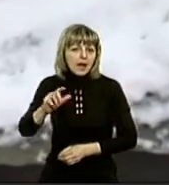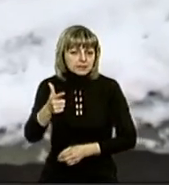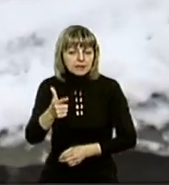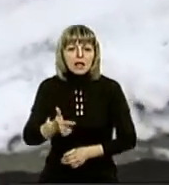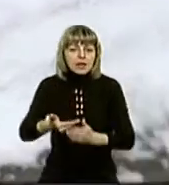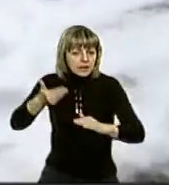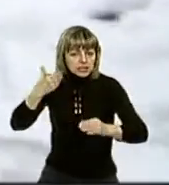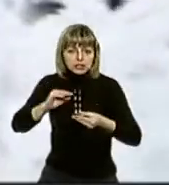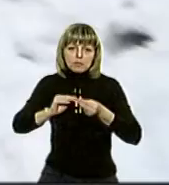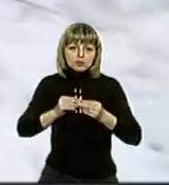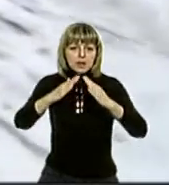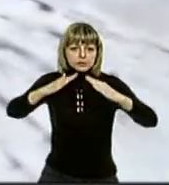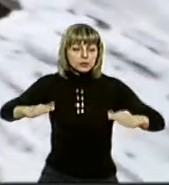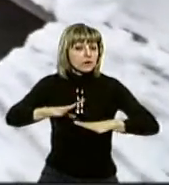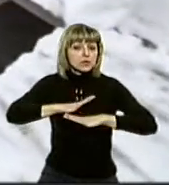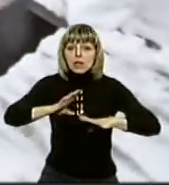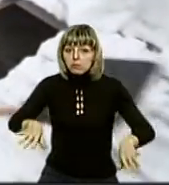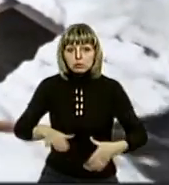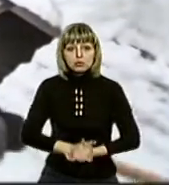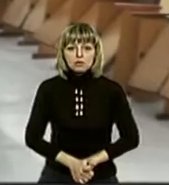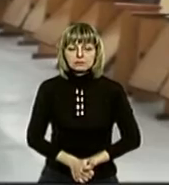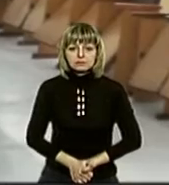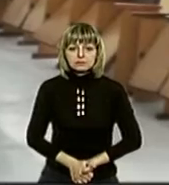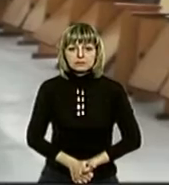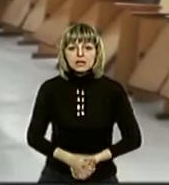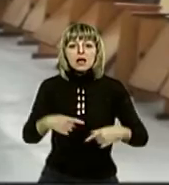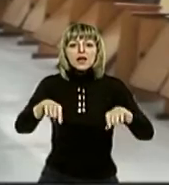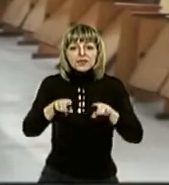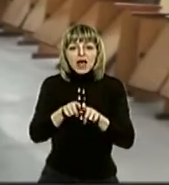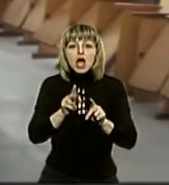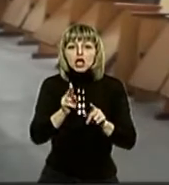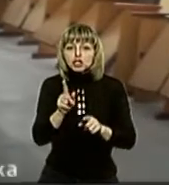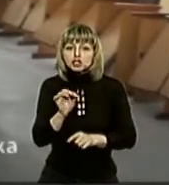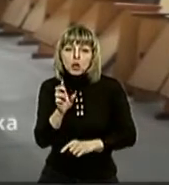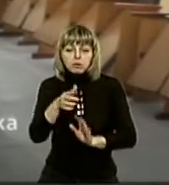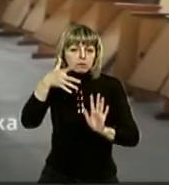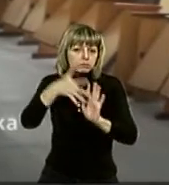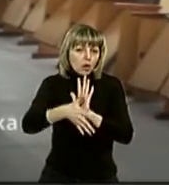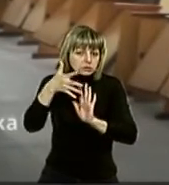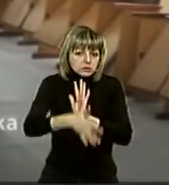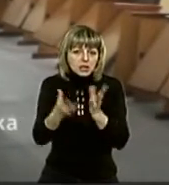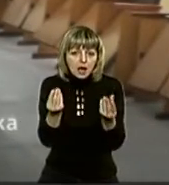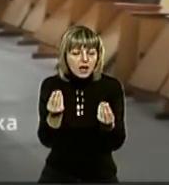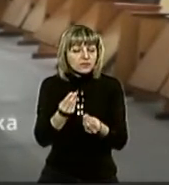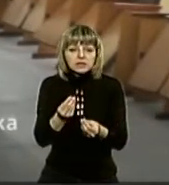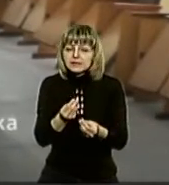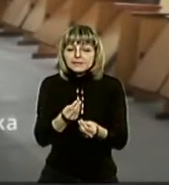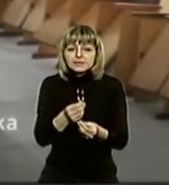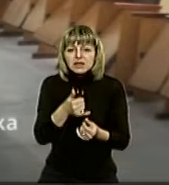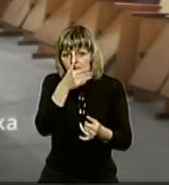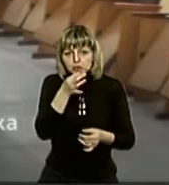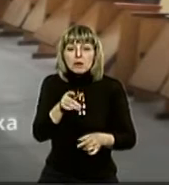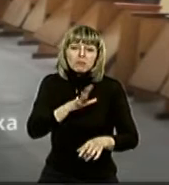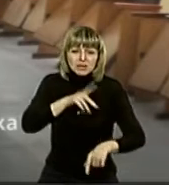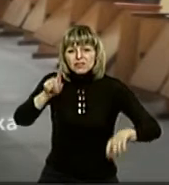до того проблем з покрівлею не було. Так, якби що протікав, не можна сказати, що дуже. Дійсно, були